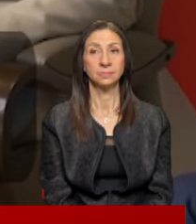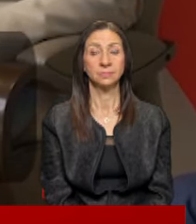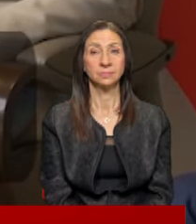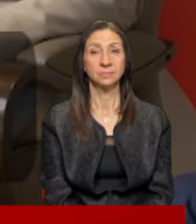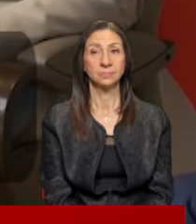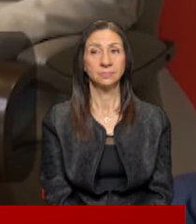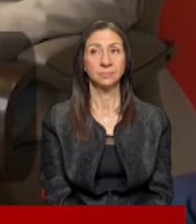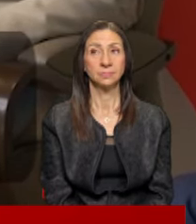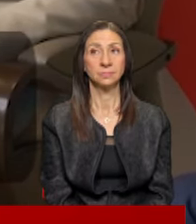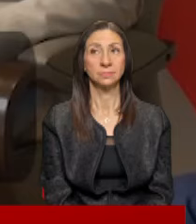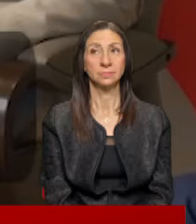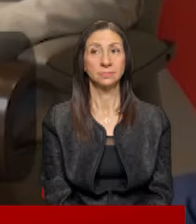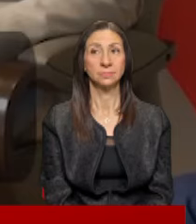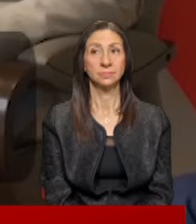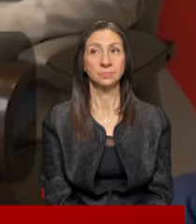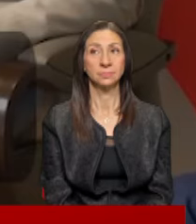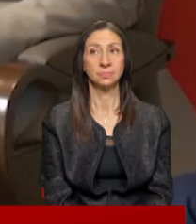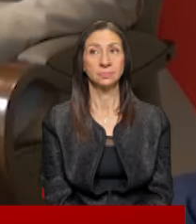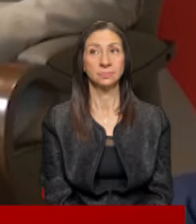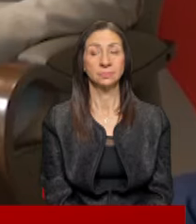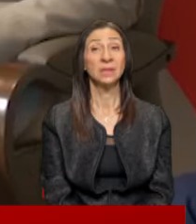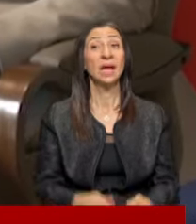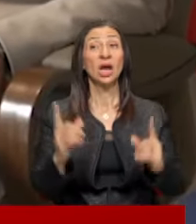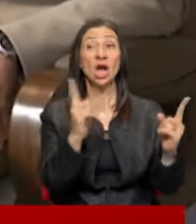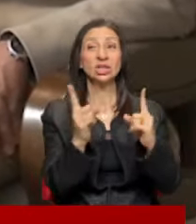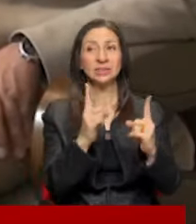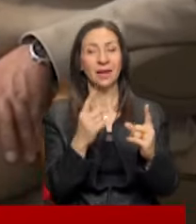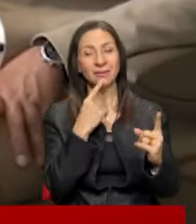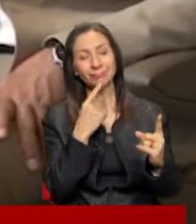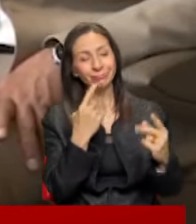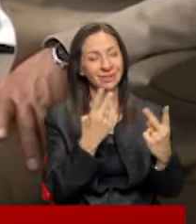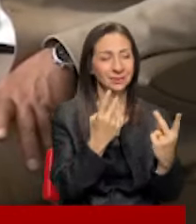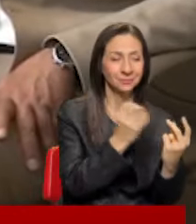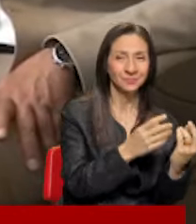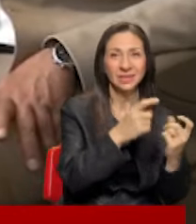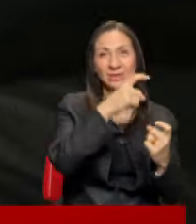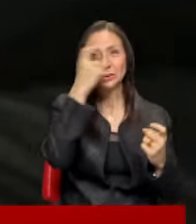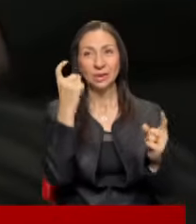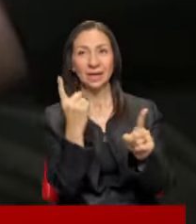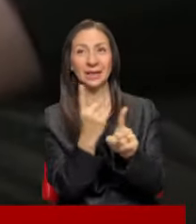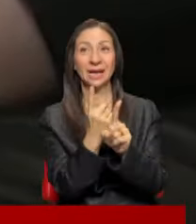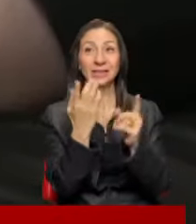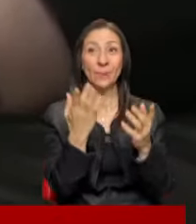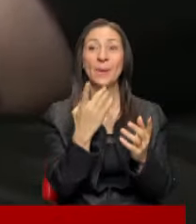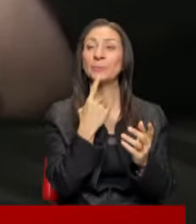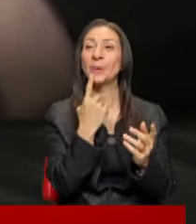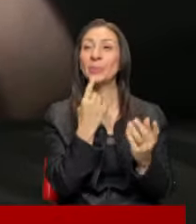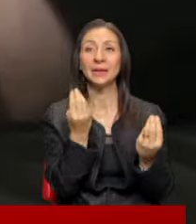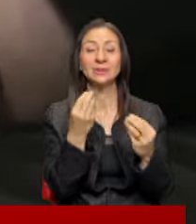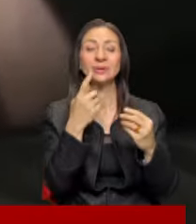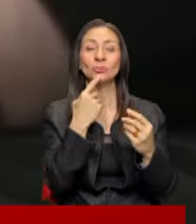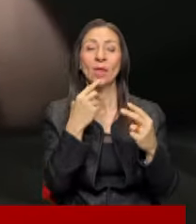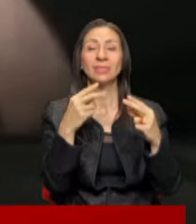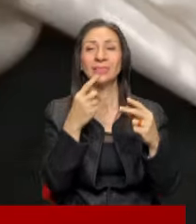hakikaten biraz daha yoğun çalışmanız lazım O zaman karşılıklı mesajlar öncesi sıcak karşılamalar ağız tatlandıracak